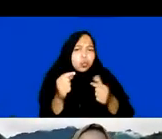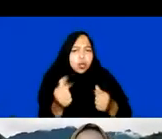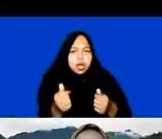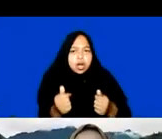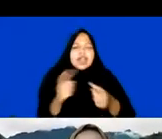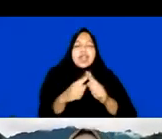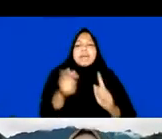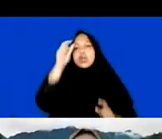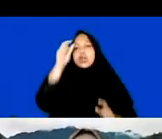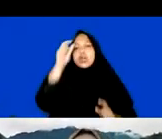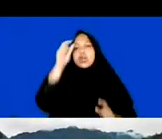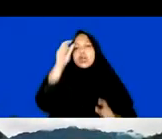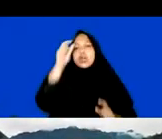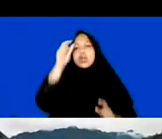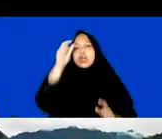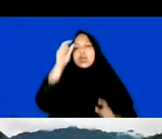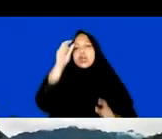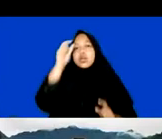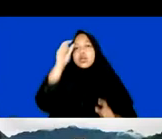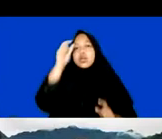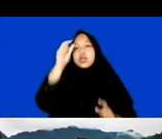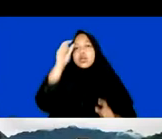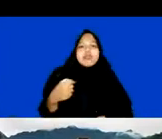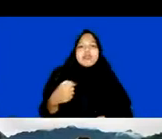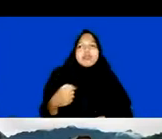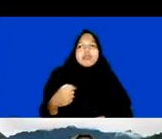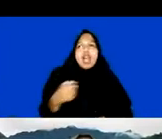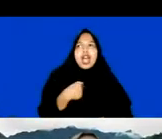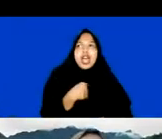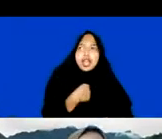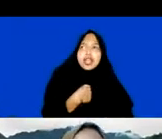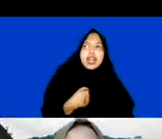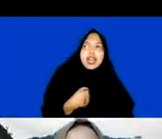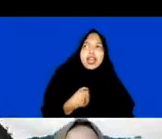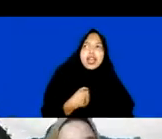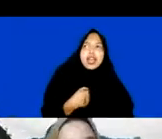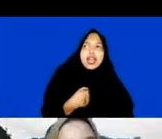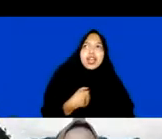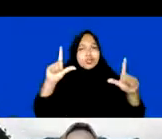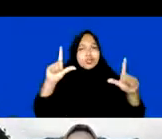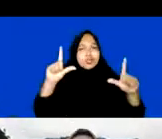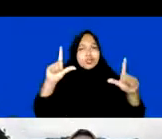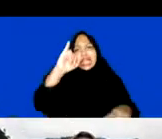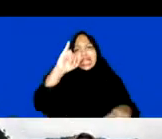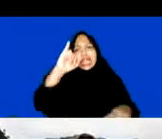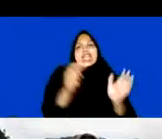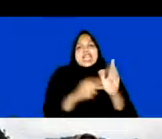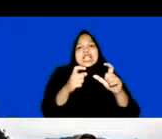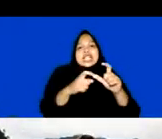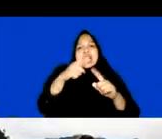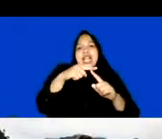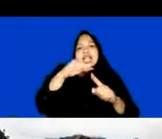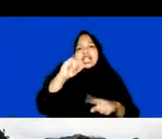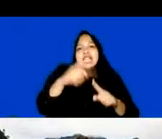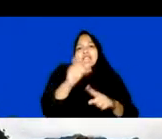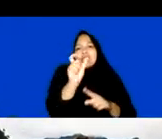juga karena saya juga dari institusi gitu kan, saya lulusan institusi, kayak ada sedikit apa ya keinginan berbagi lah gitu